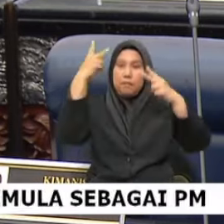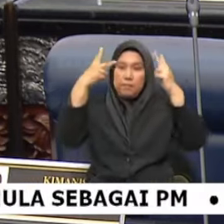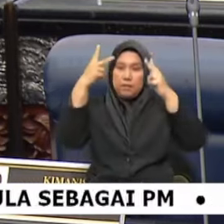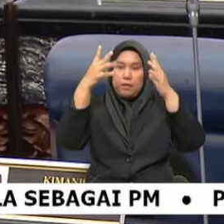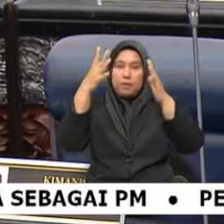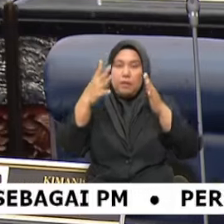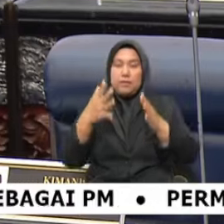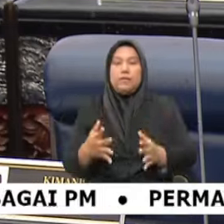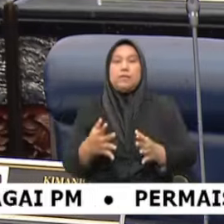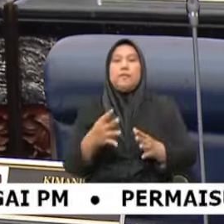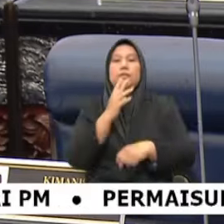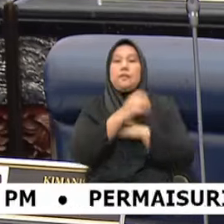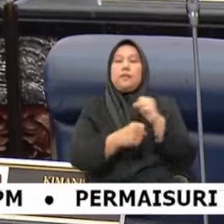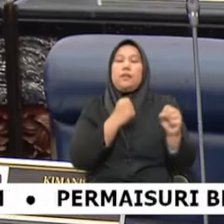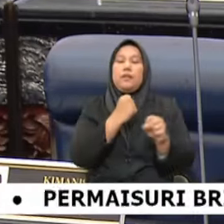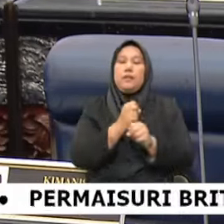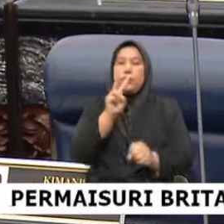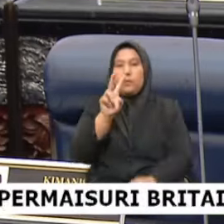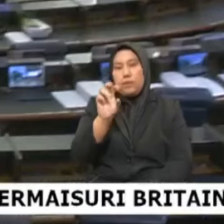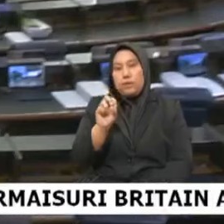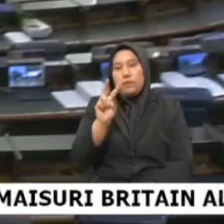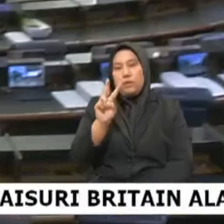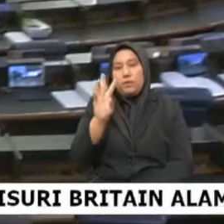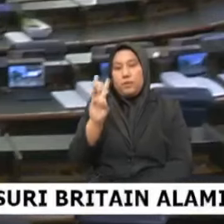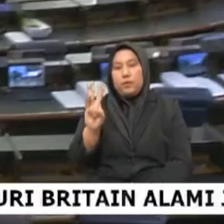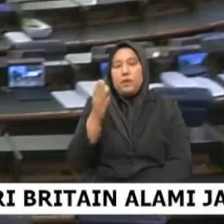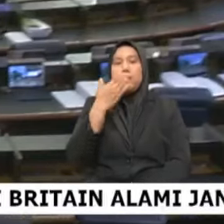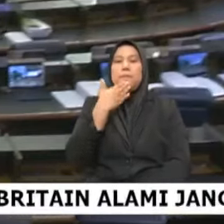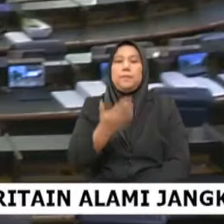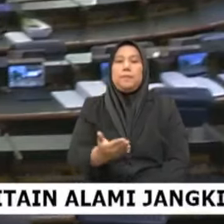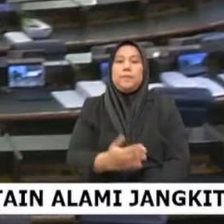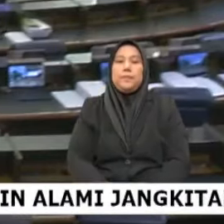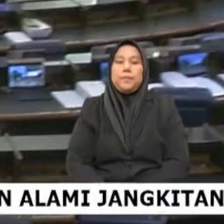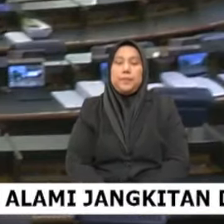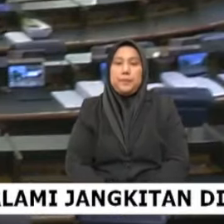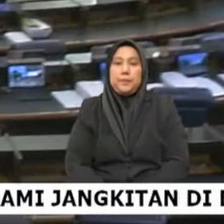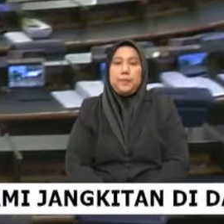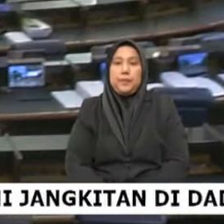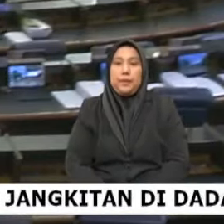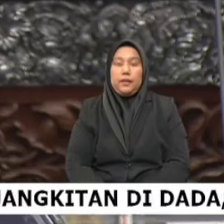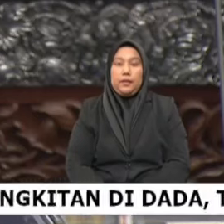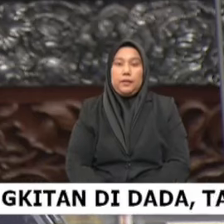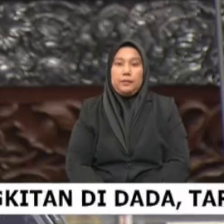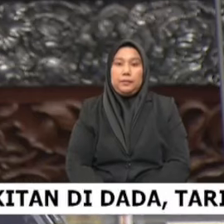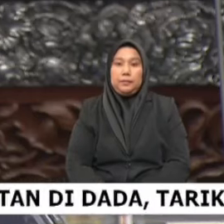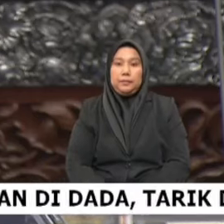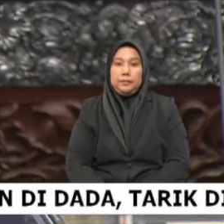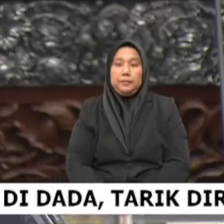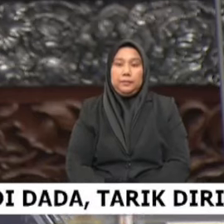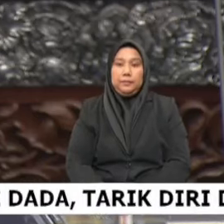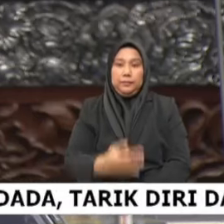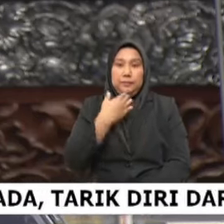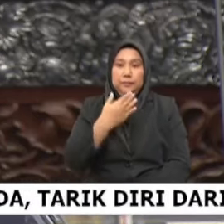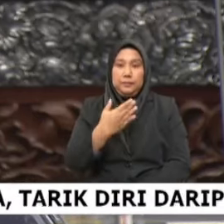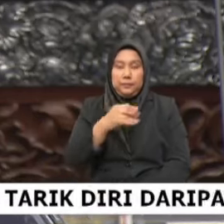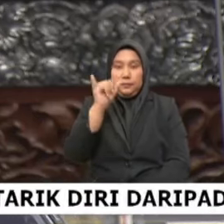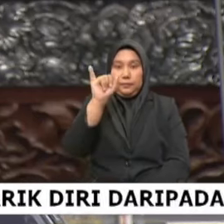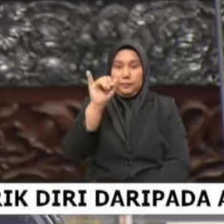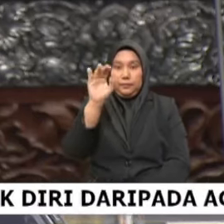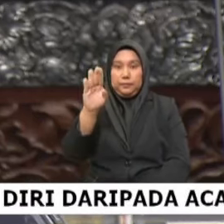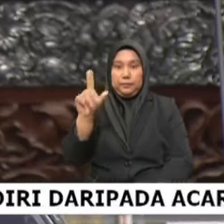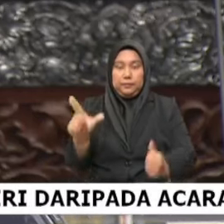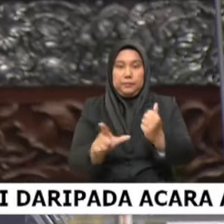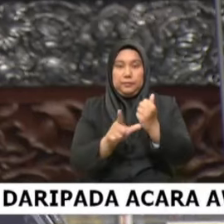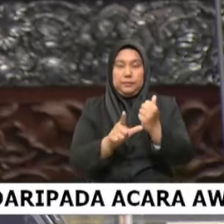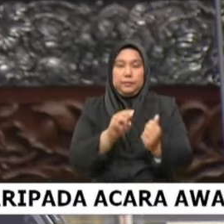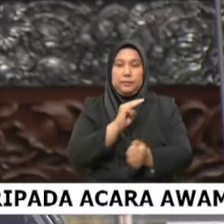tahun 2026. Sekian, terima kasih. Masjid Tanah. Terima kasih Yang Berhormat Timbalan Menteri. Saya ingatkan Yang